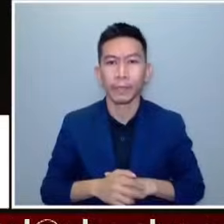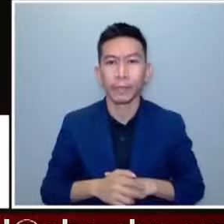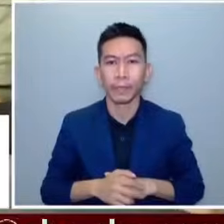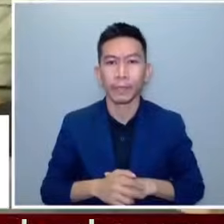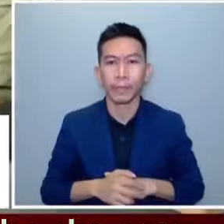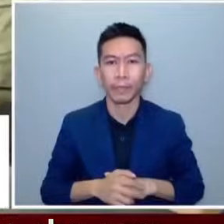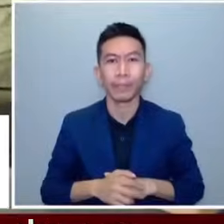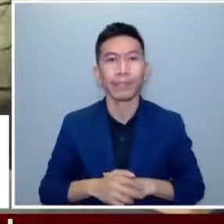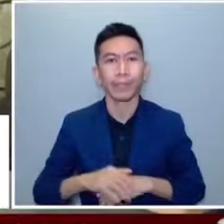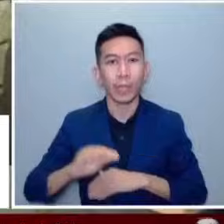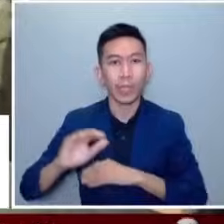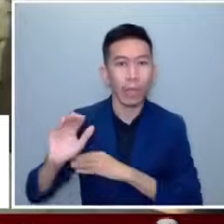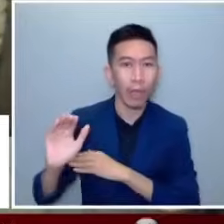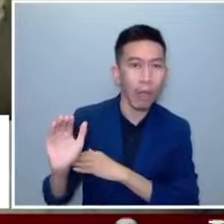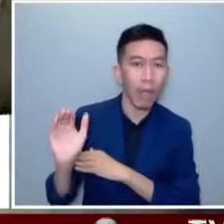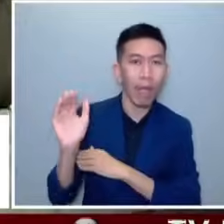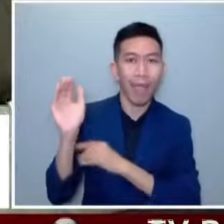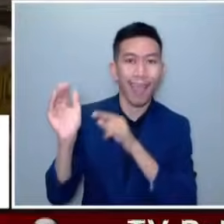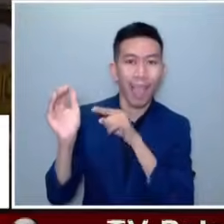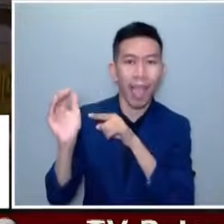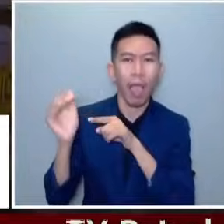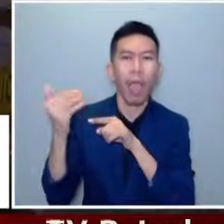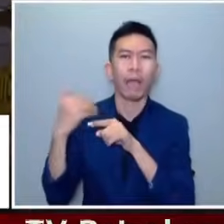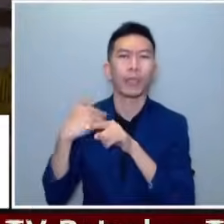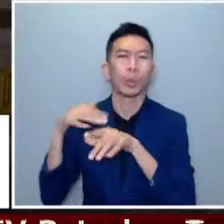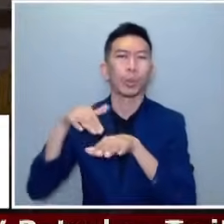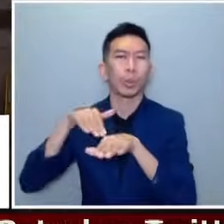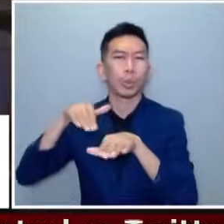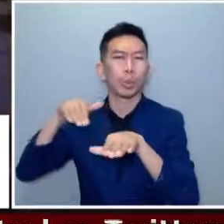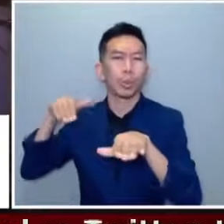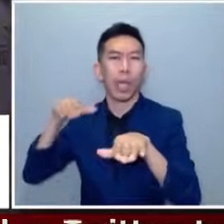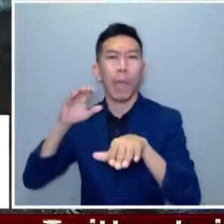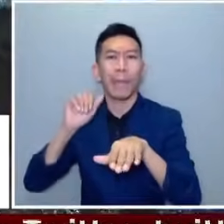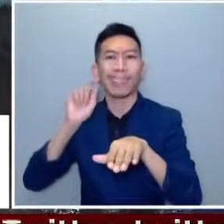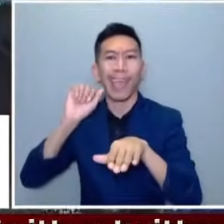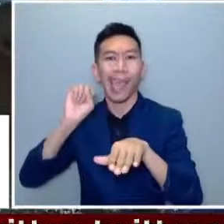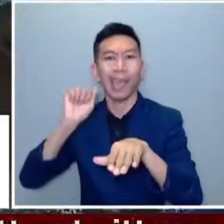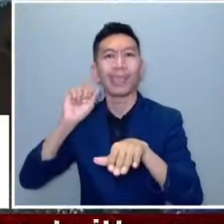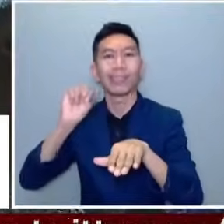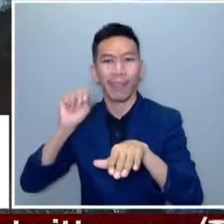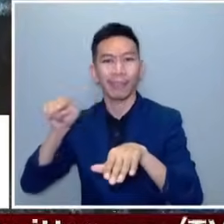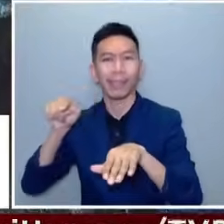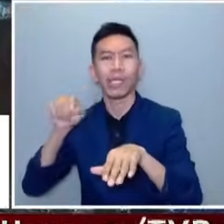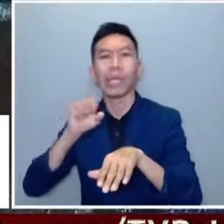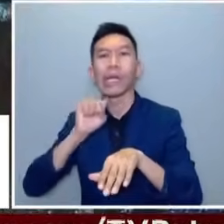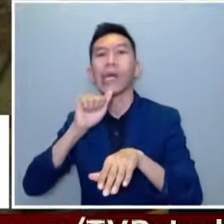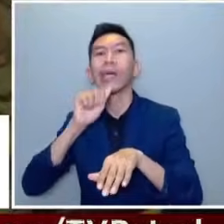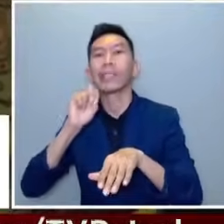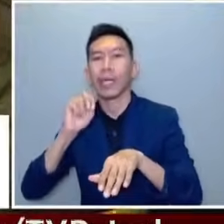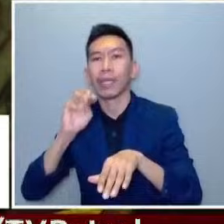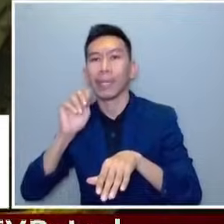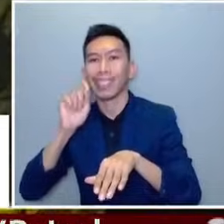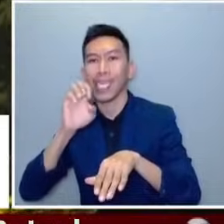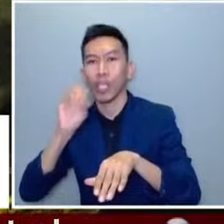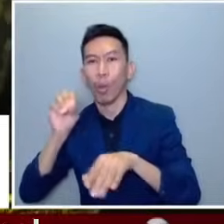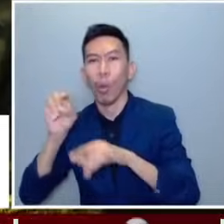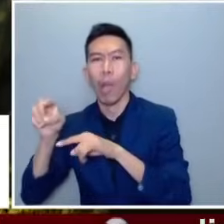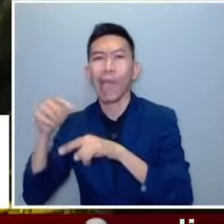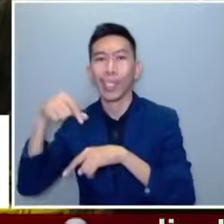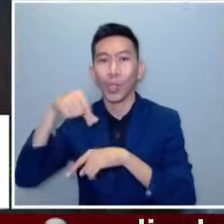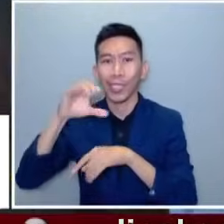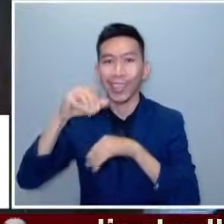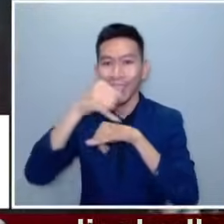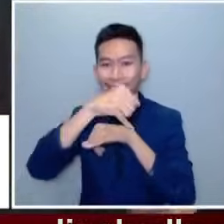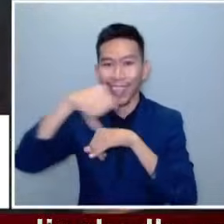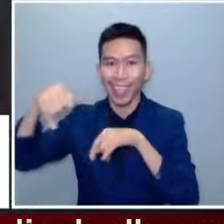Umaga pa lang, mabigat na ang daloy ng traffic sa checkpoint sa Batasan San Mateo Road. Ito ang boundary ng Quezon City sa National Capital Region at